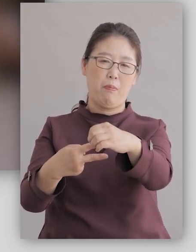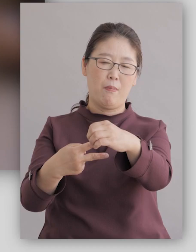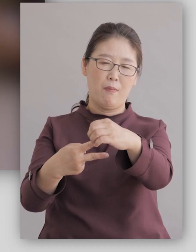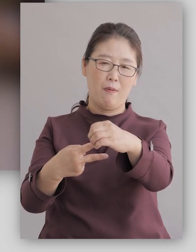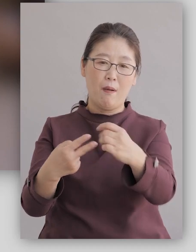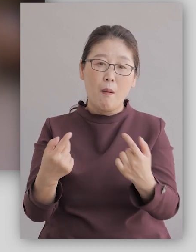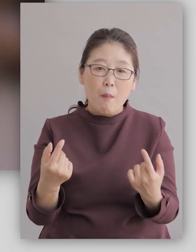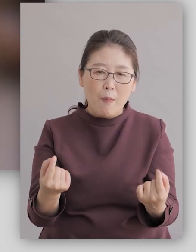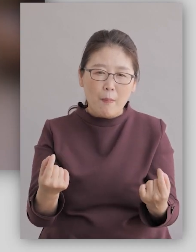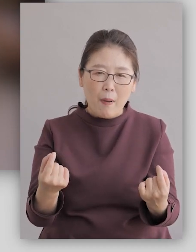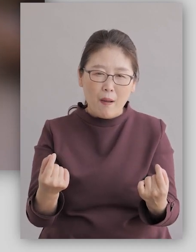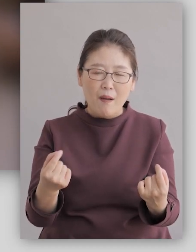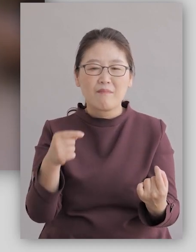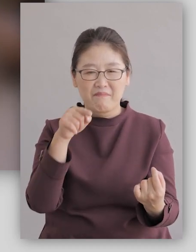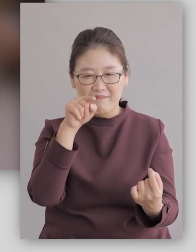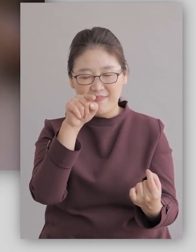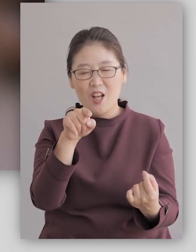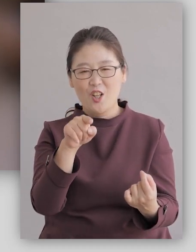아주 언유적으로 표현한